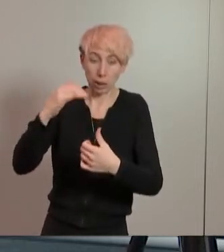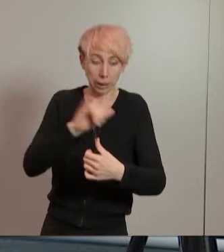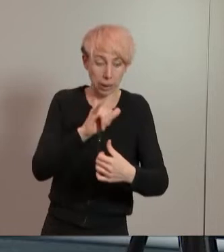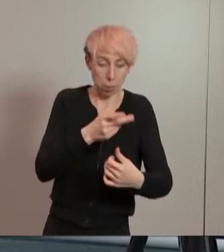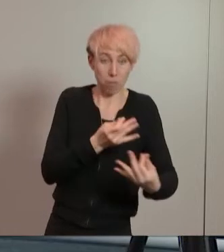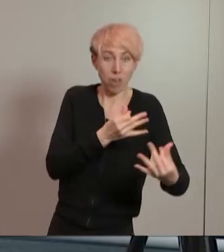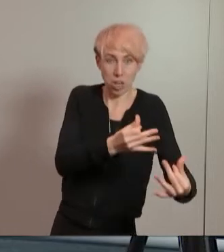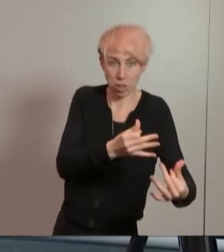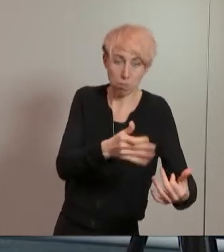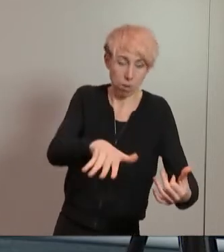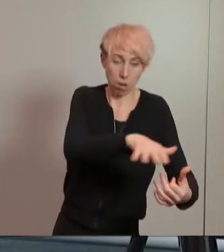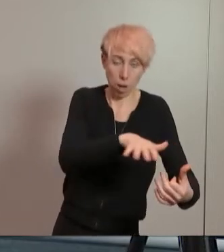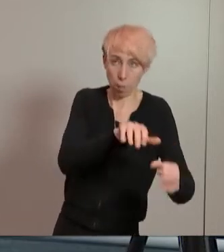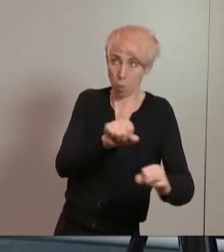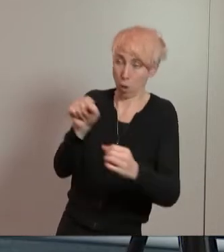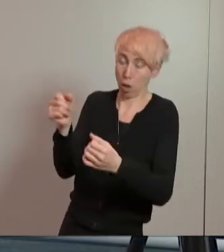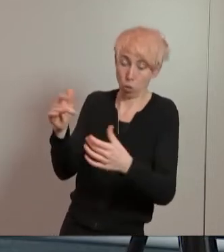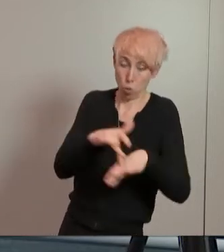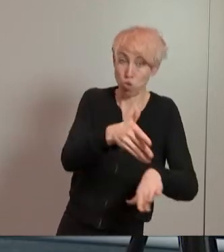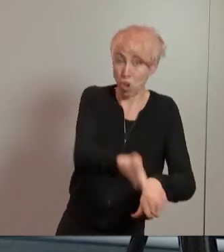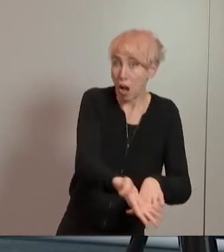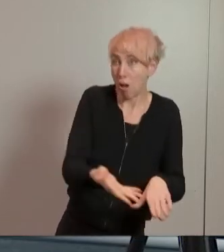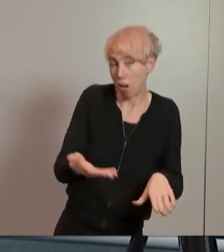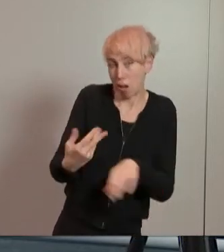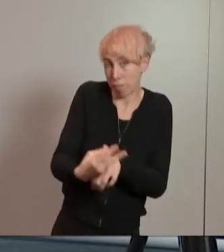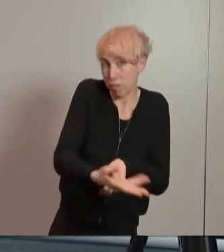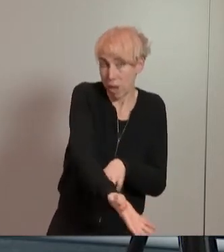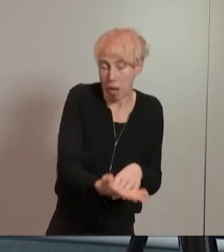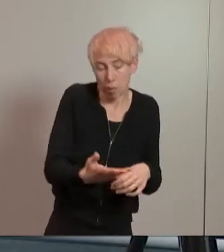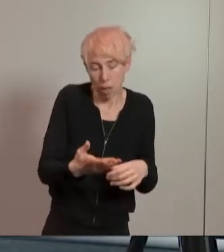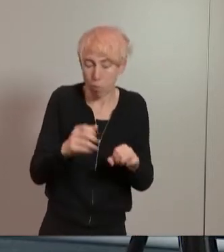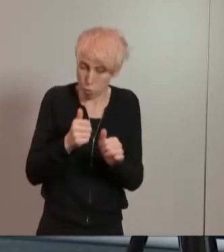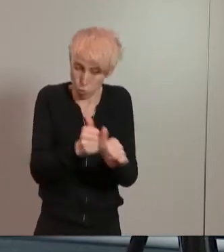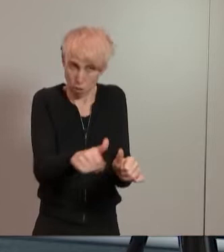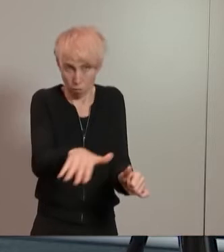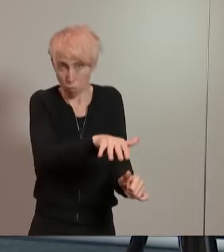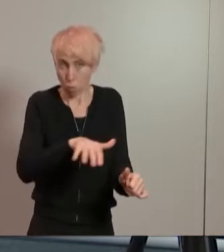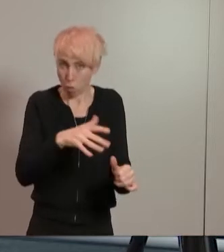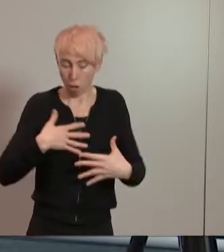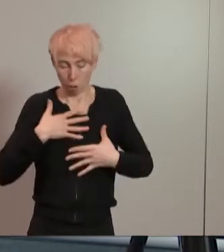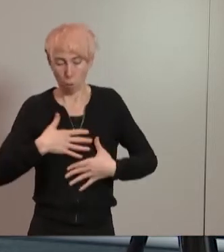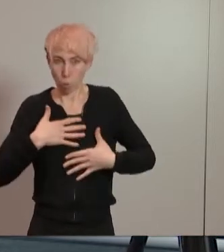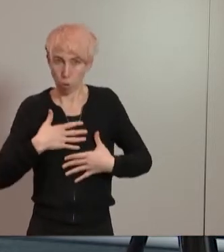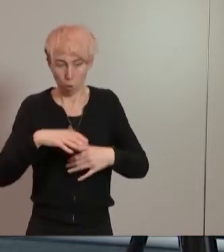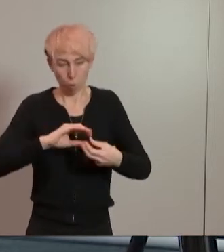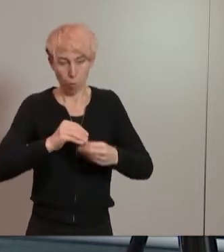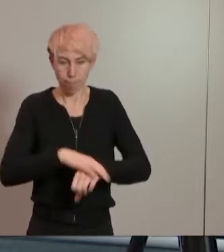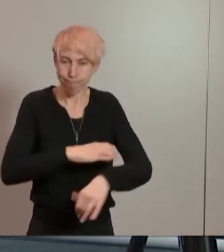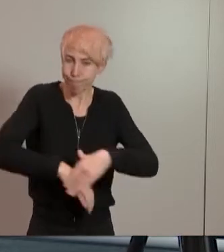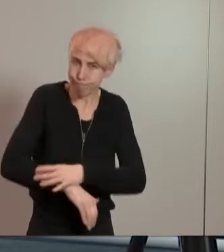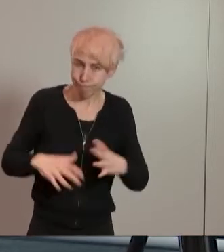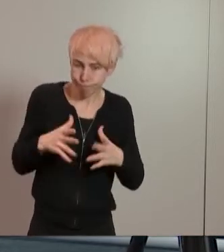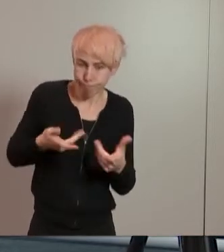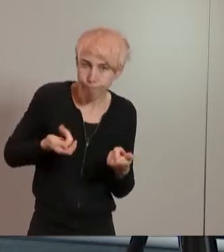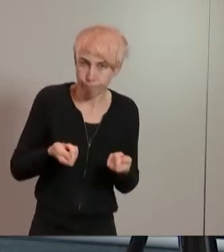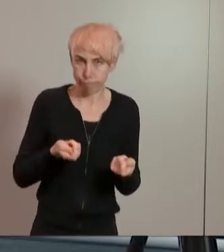Donc, on ne peut aller que dans votre sens, et on est ravis qu'effectivement vous preniez ce problème à bras-le-corps. Avec, là encore,